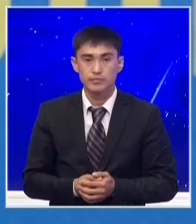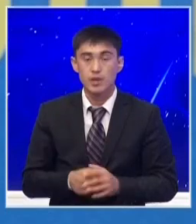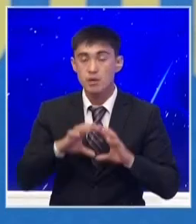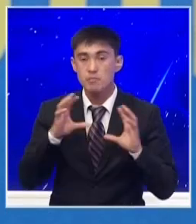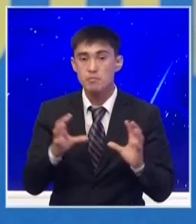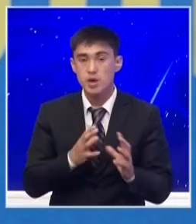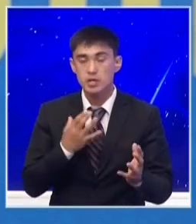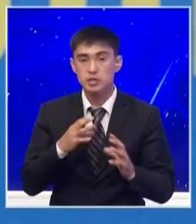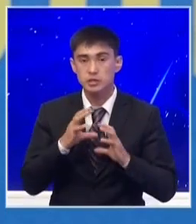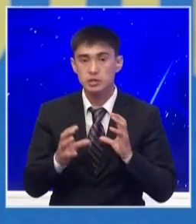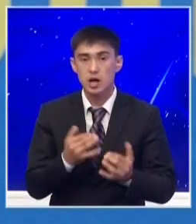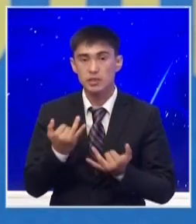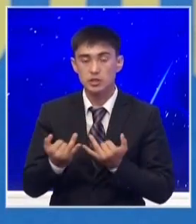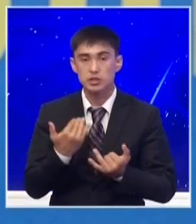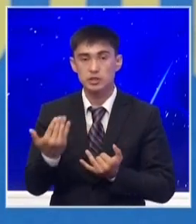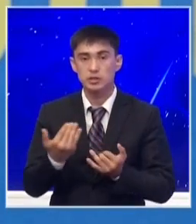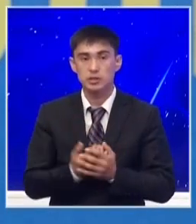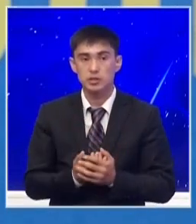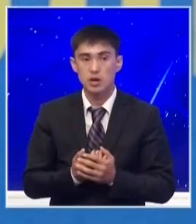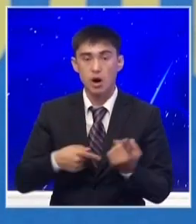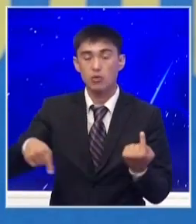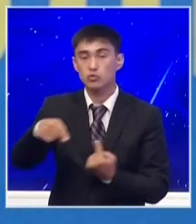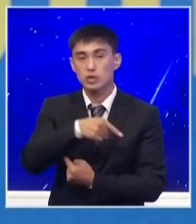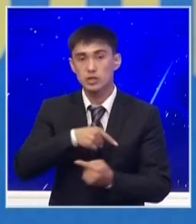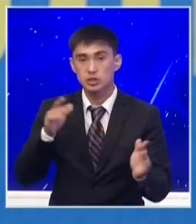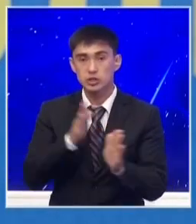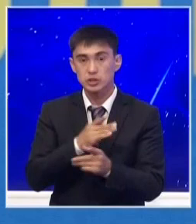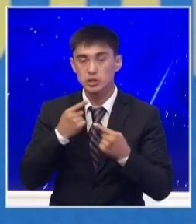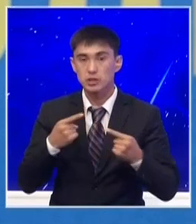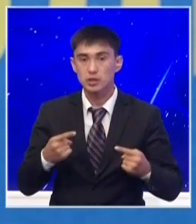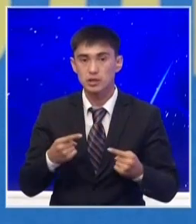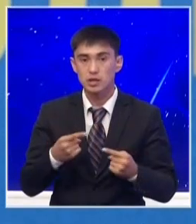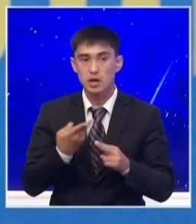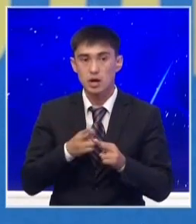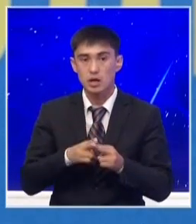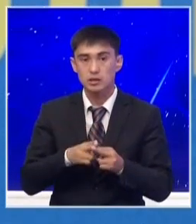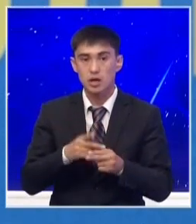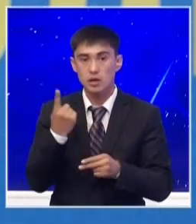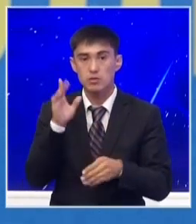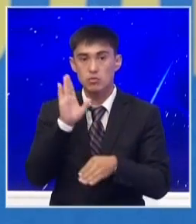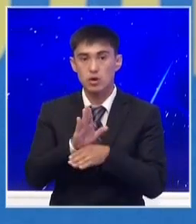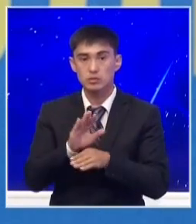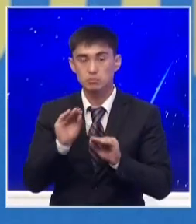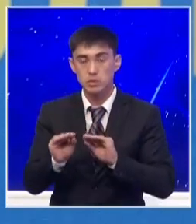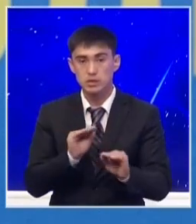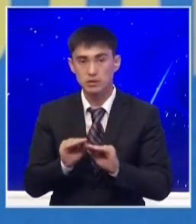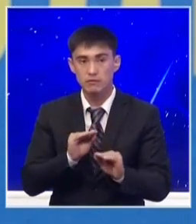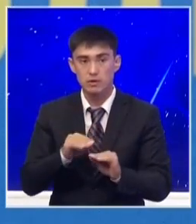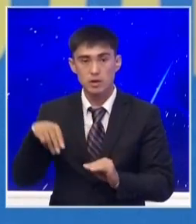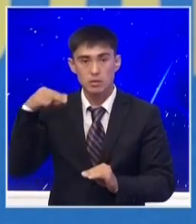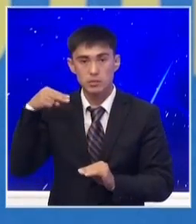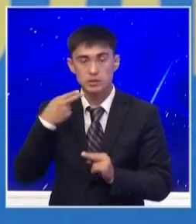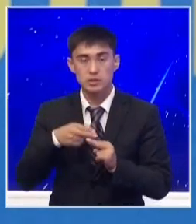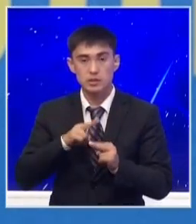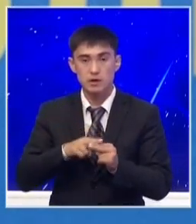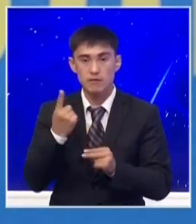бережные отношения окружающей среде и так далее, они одним указом или постановлением президента